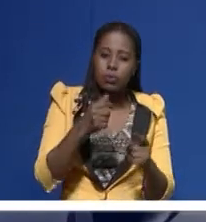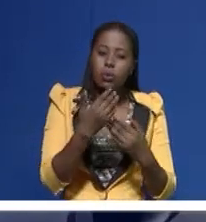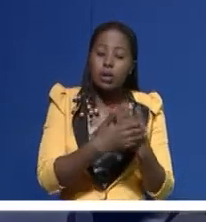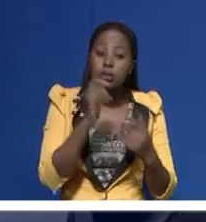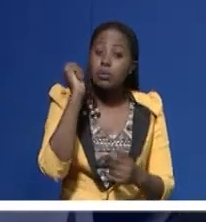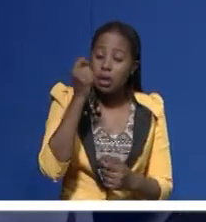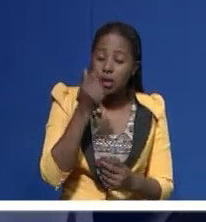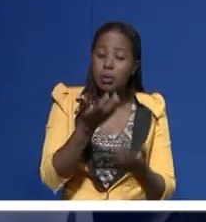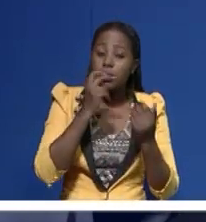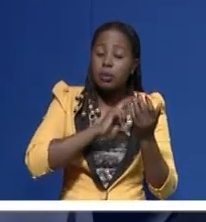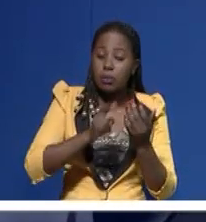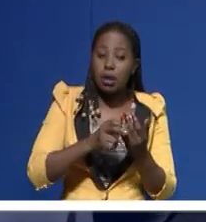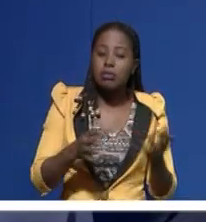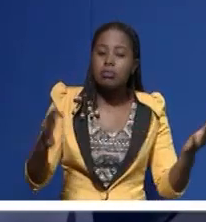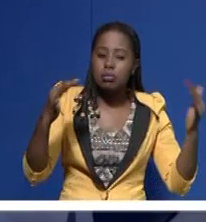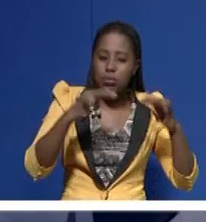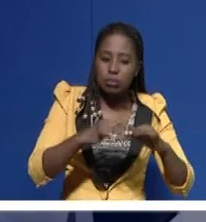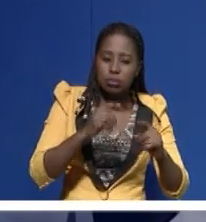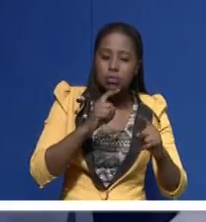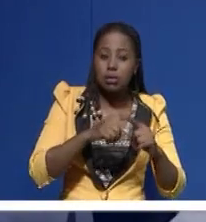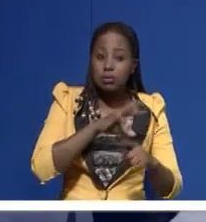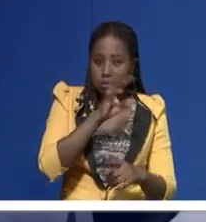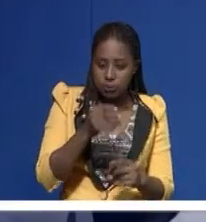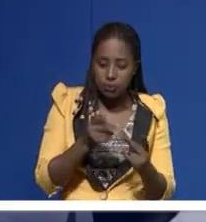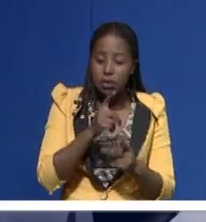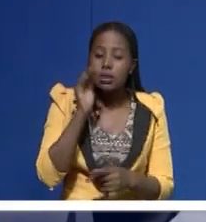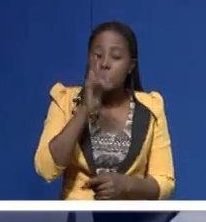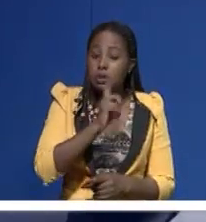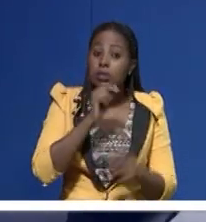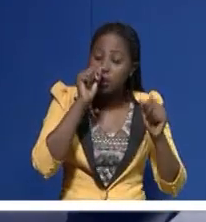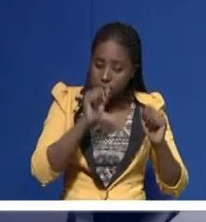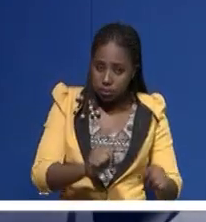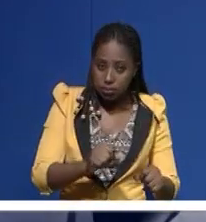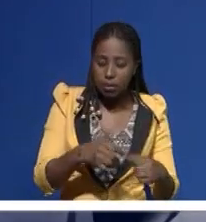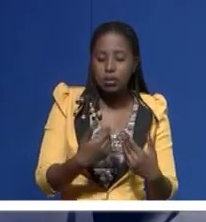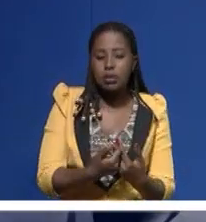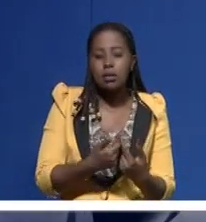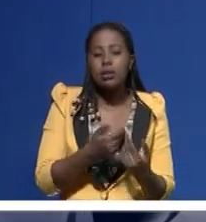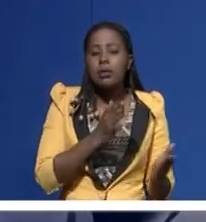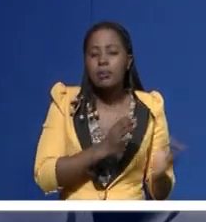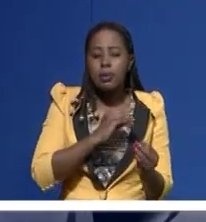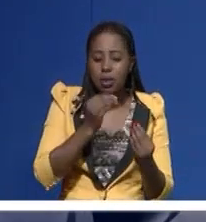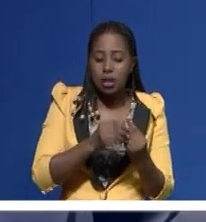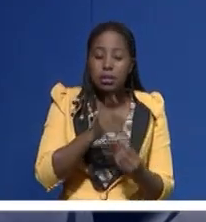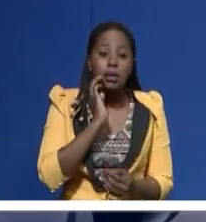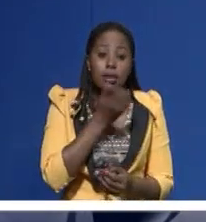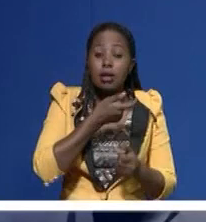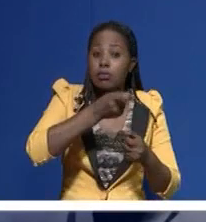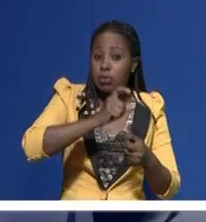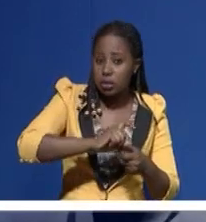Kenya kuepuka mikusanyiko ya mara kwa mara na hata hizo safari soko za lazima. Ni kwa kiwango gani tahadhari